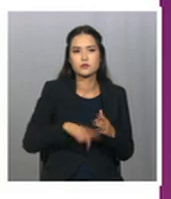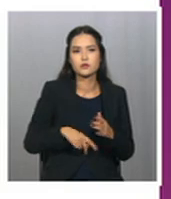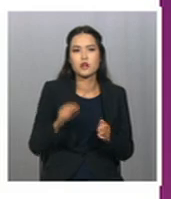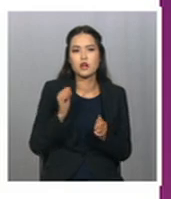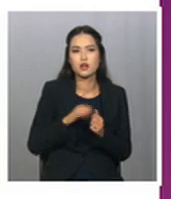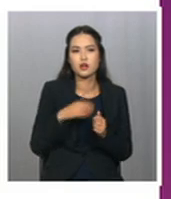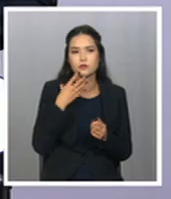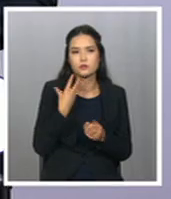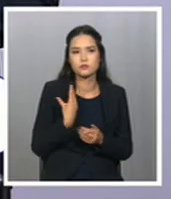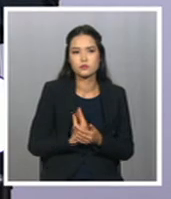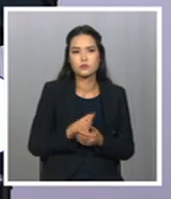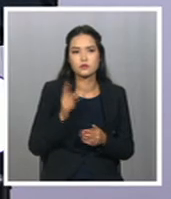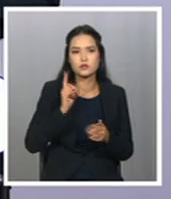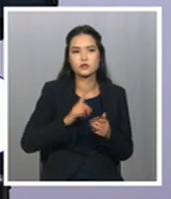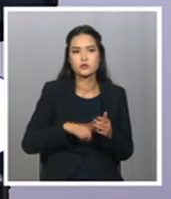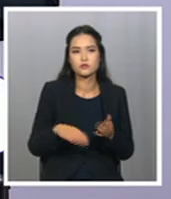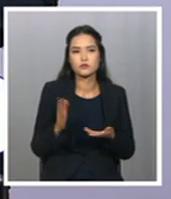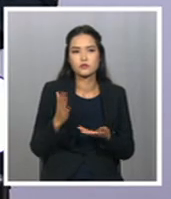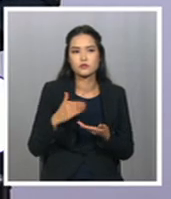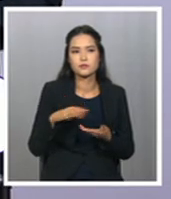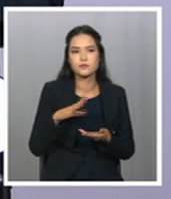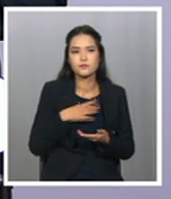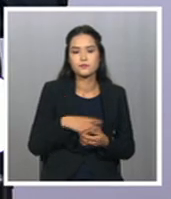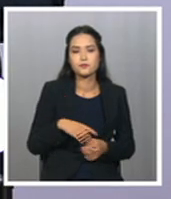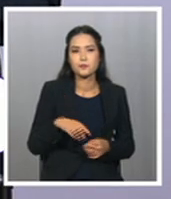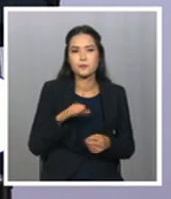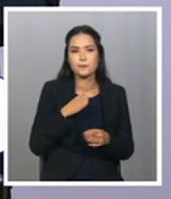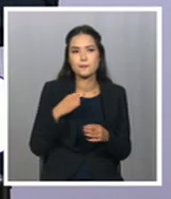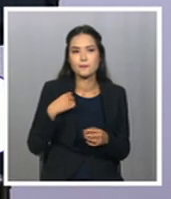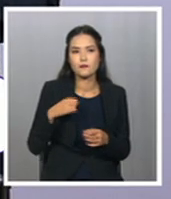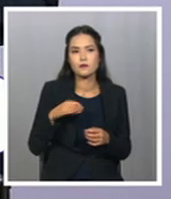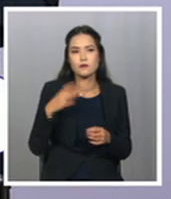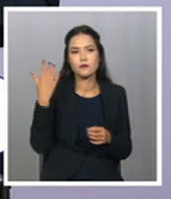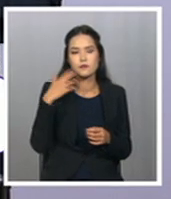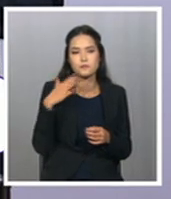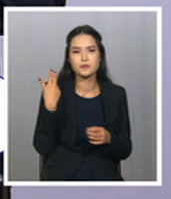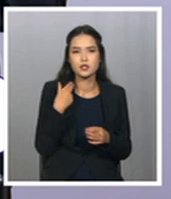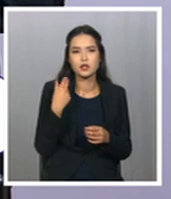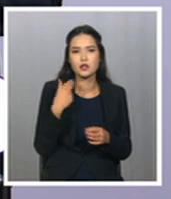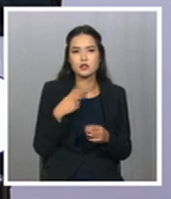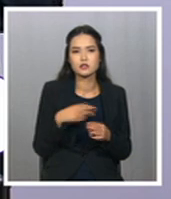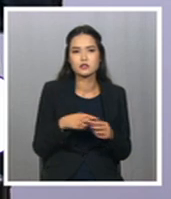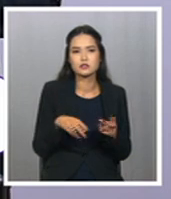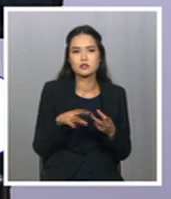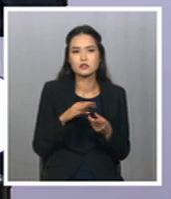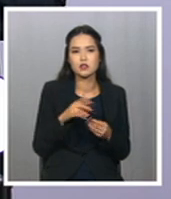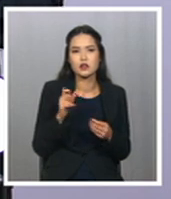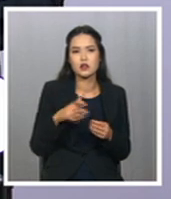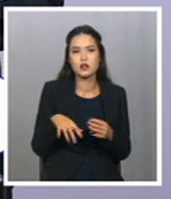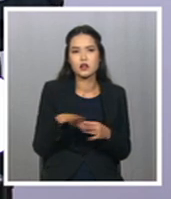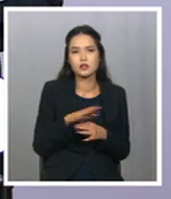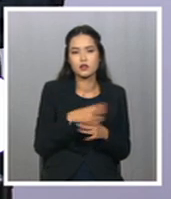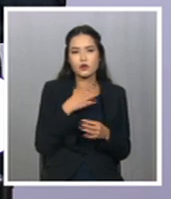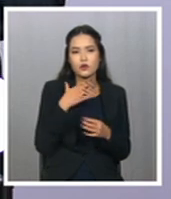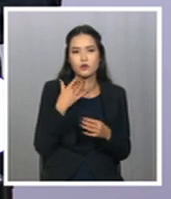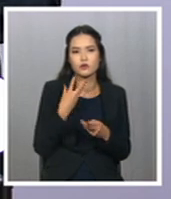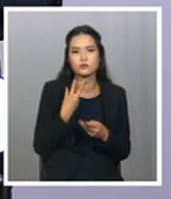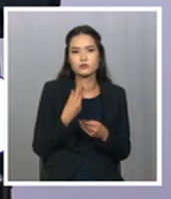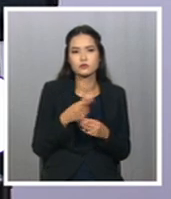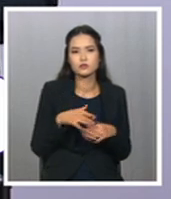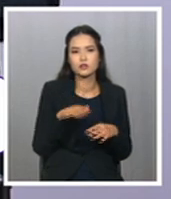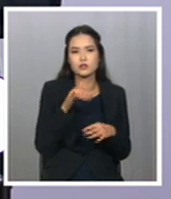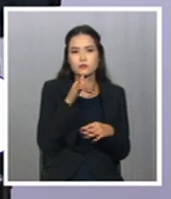сенуге шақырды. Франклин Делано Рузвельт Америка тарихында жалпы халықтың көңілінен шыға білетін